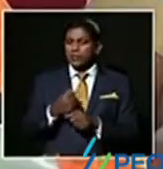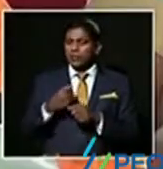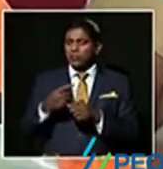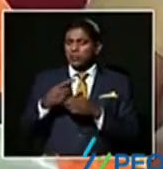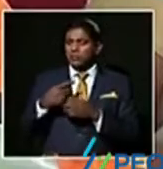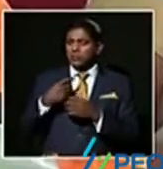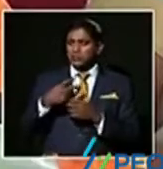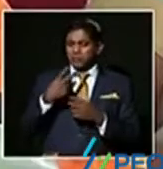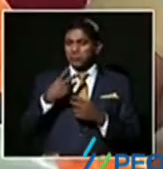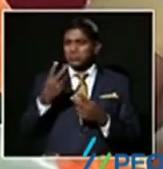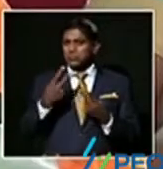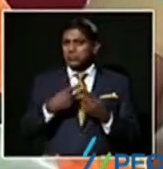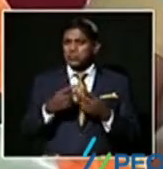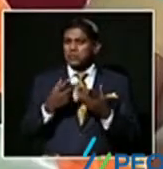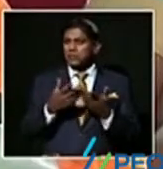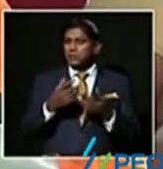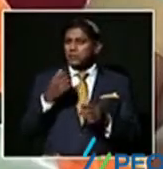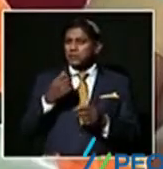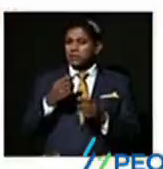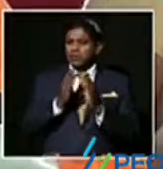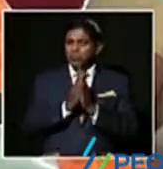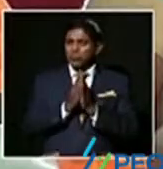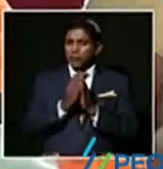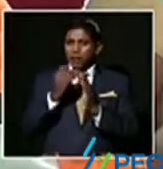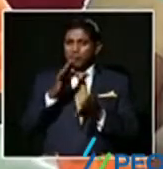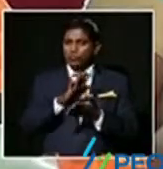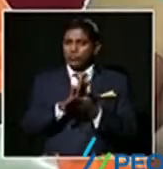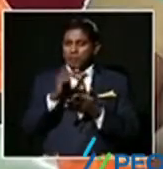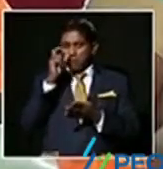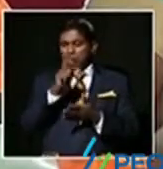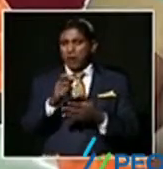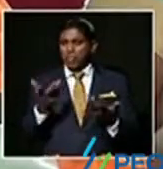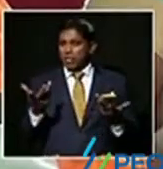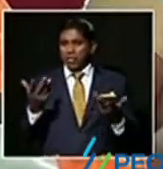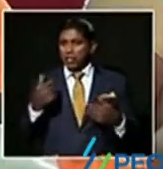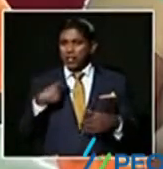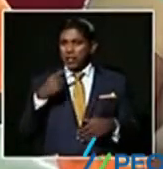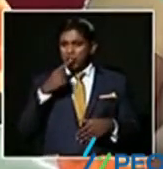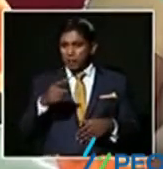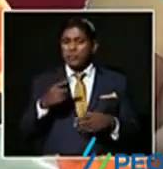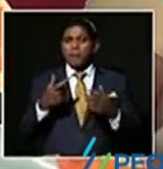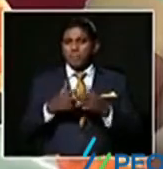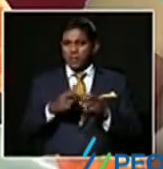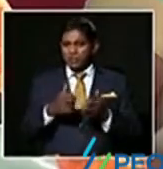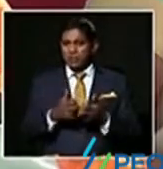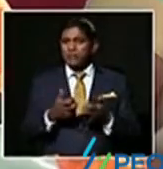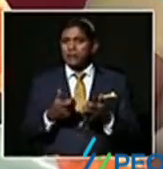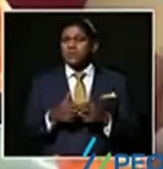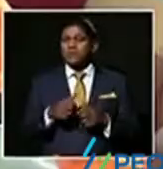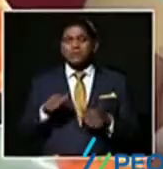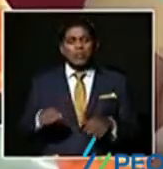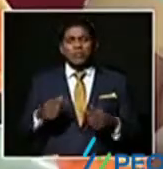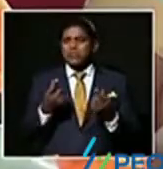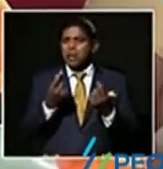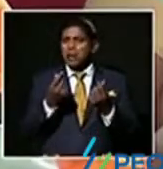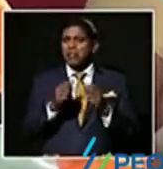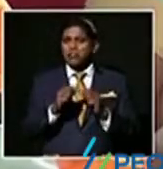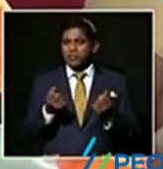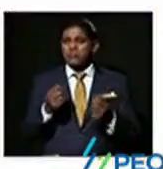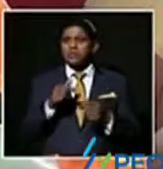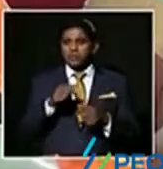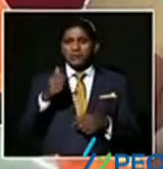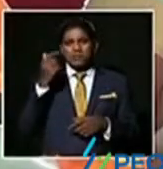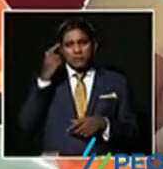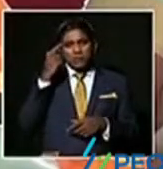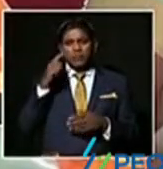රටේ ජනතාවගෙන් තමයි මේ පරිගැනීම කරන්නේ. අපිට අවමම කරගන්න බැරි මට්ටමකට දැන් තියෙන්නේ. ඒ හින්දා අපේ